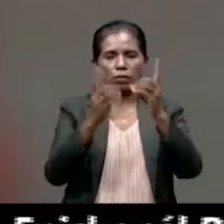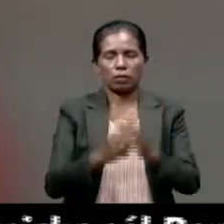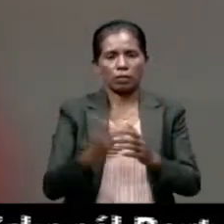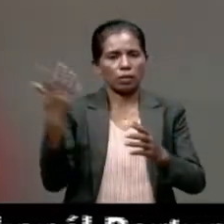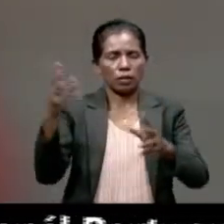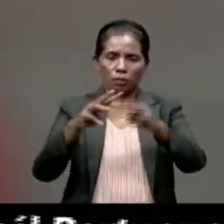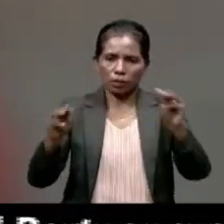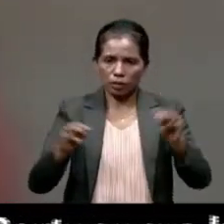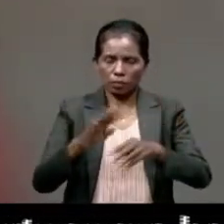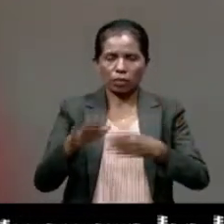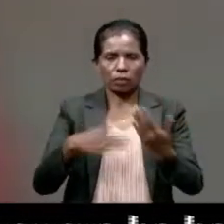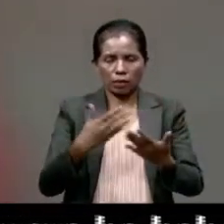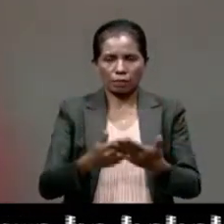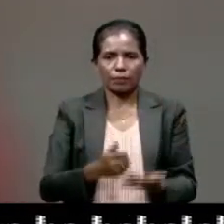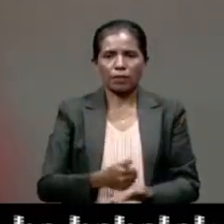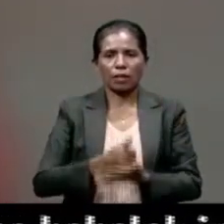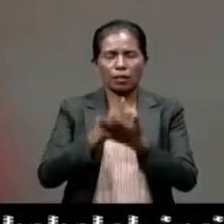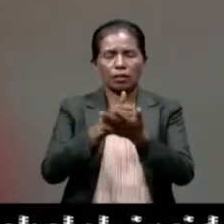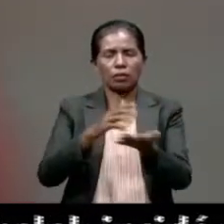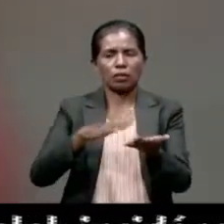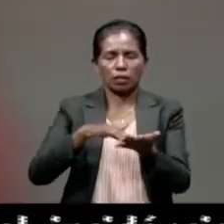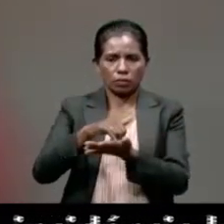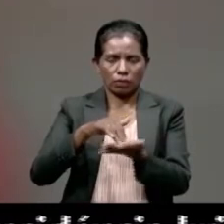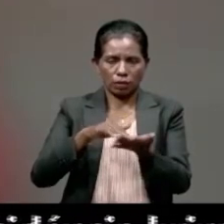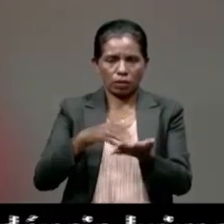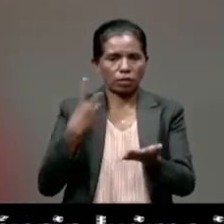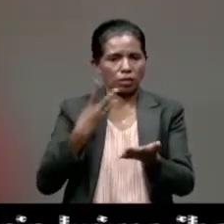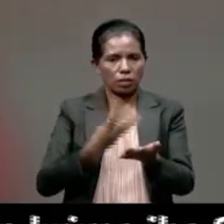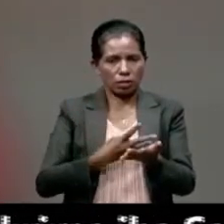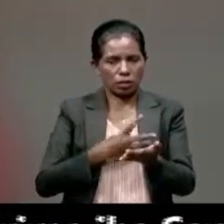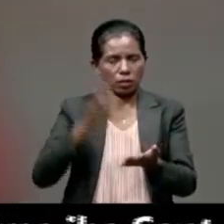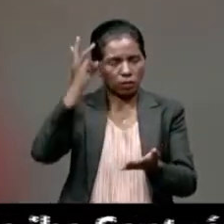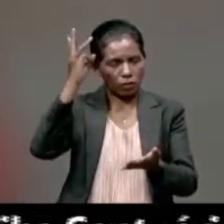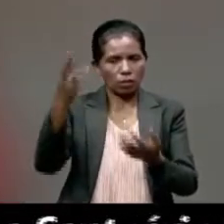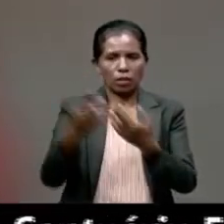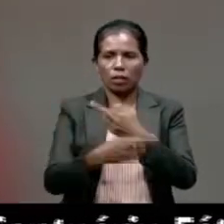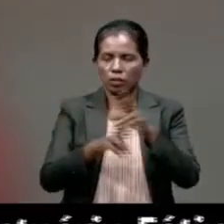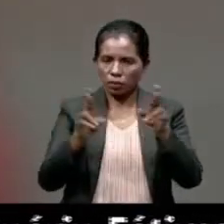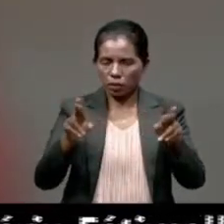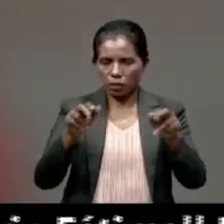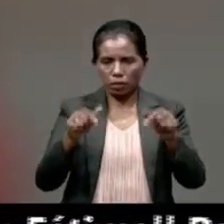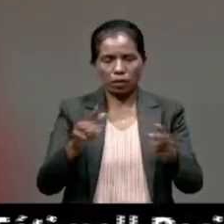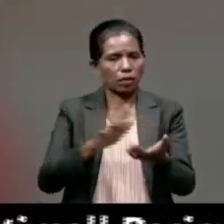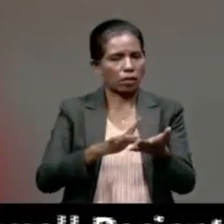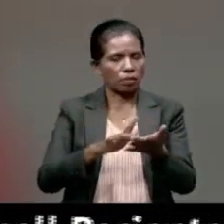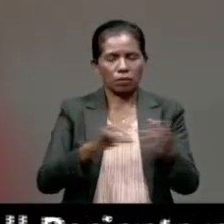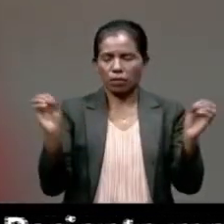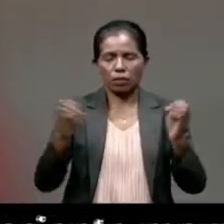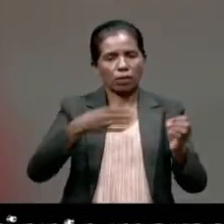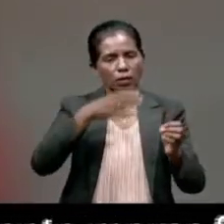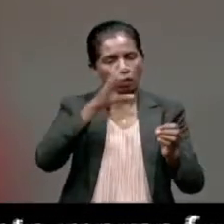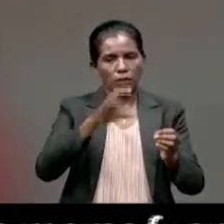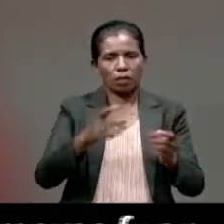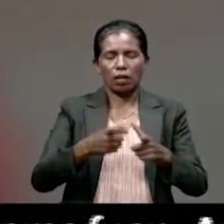Munisipu. Atendemen tu frak. Kita konfuzau nona horizontal ni entau. Amur laku himon.